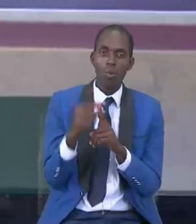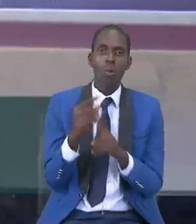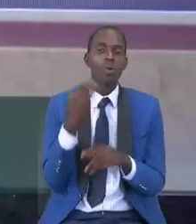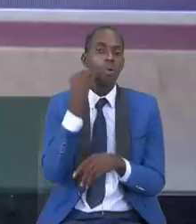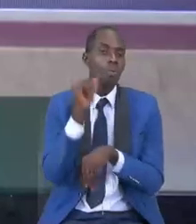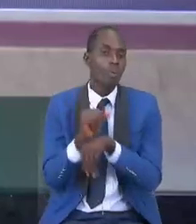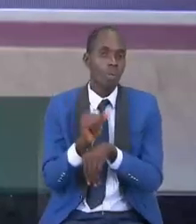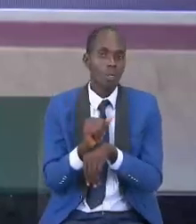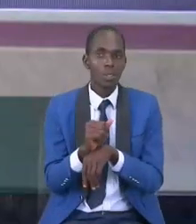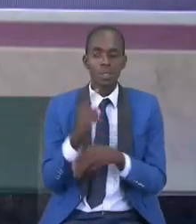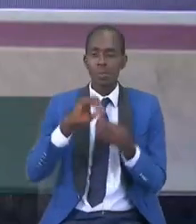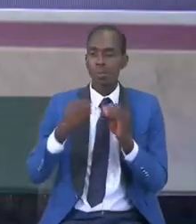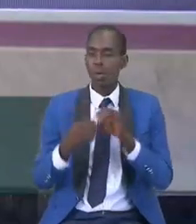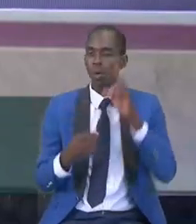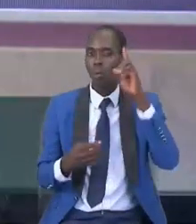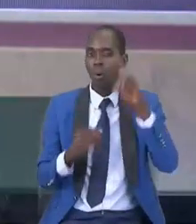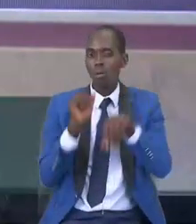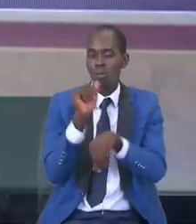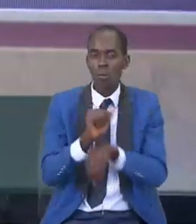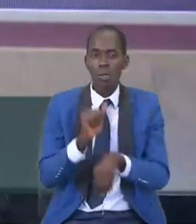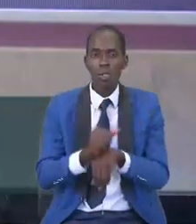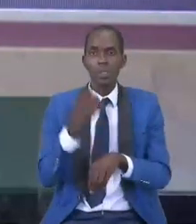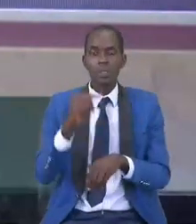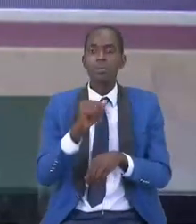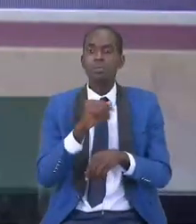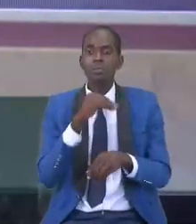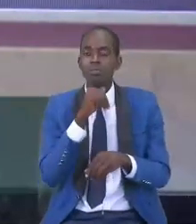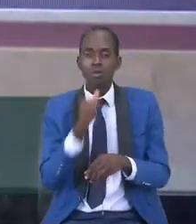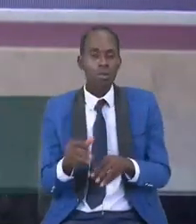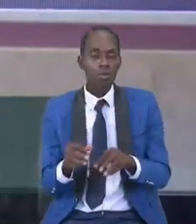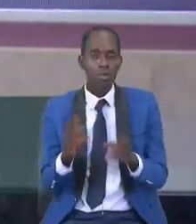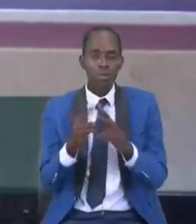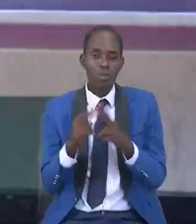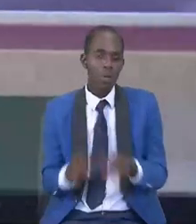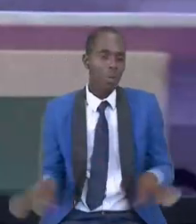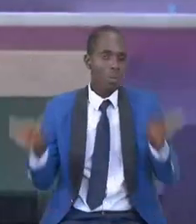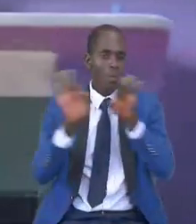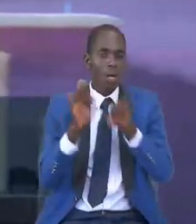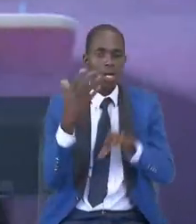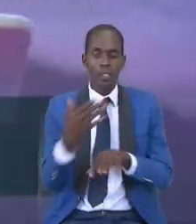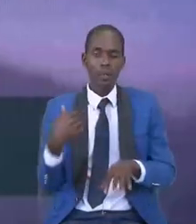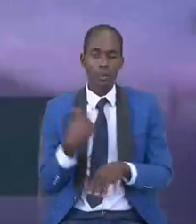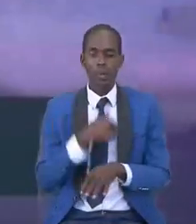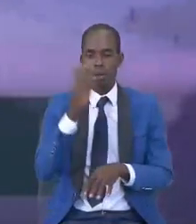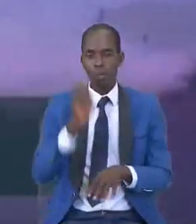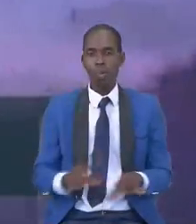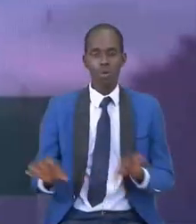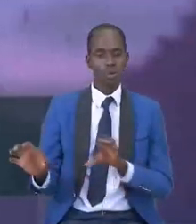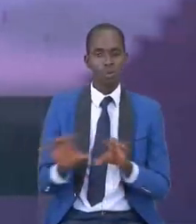parole. Le seul devoir, le travail, la chose indispensable que nous devons